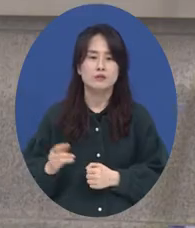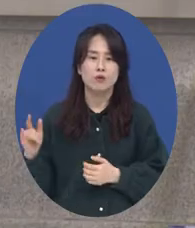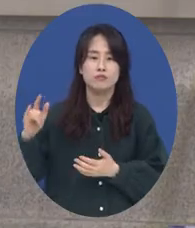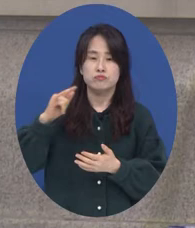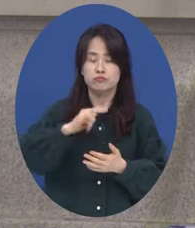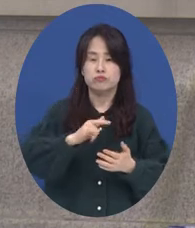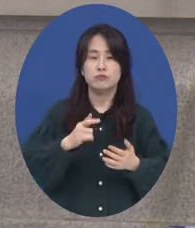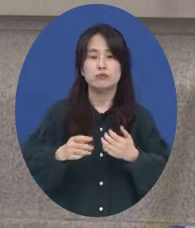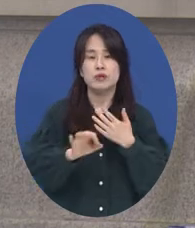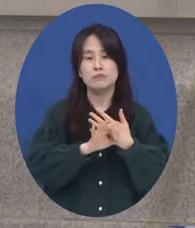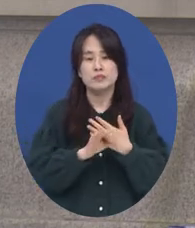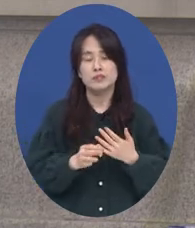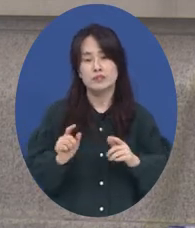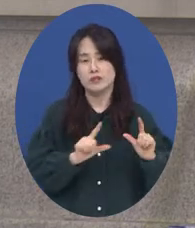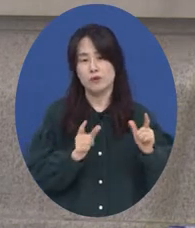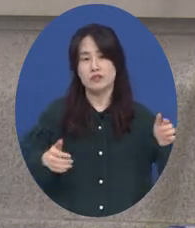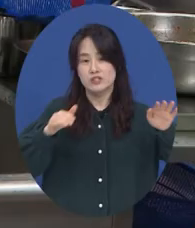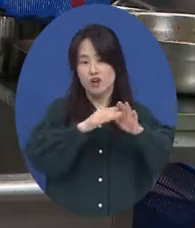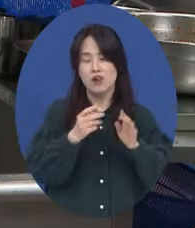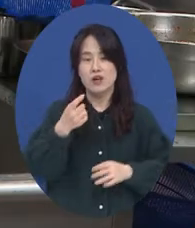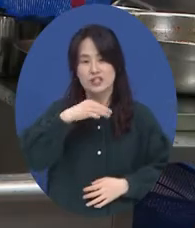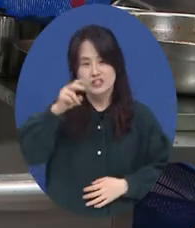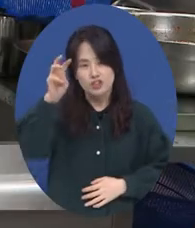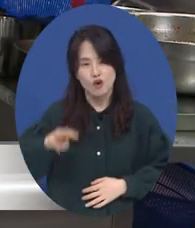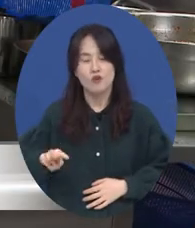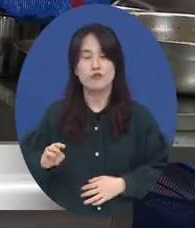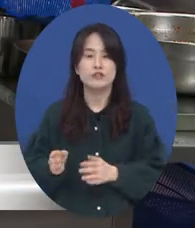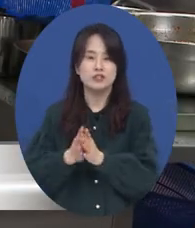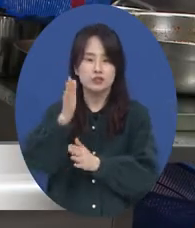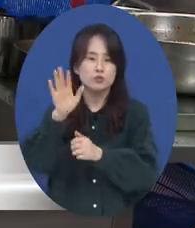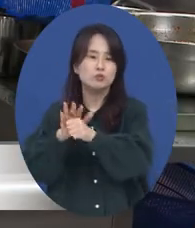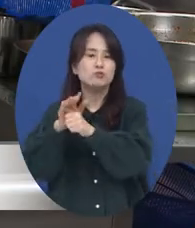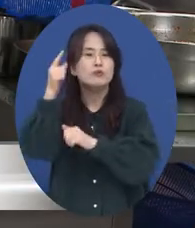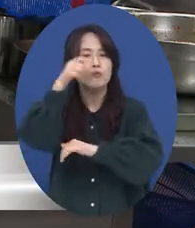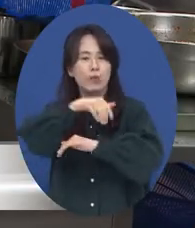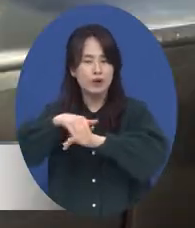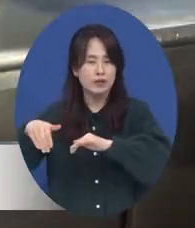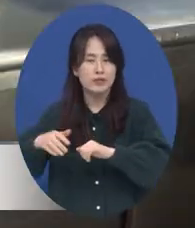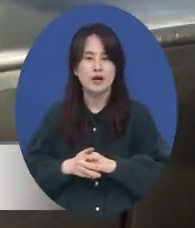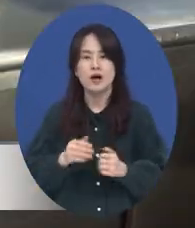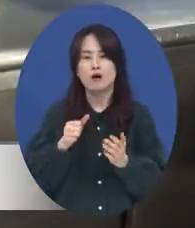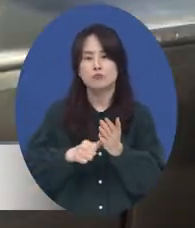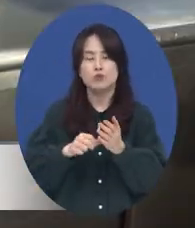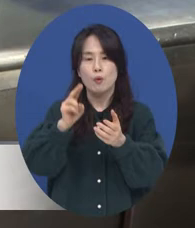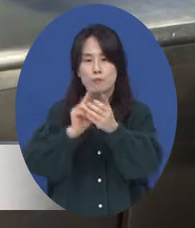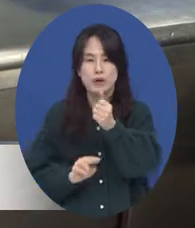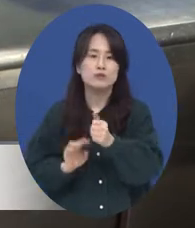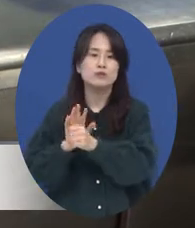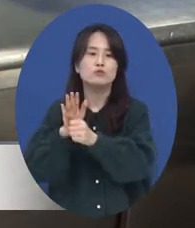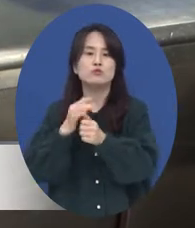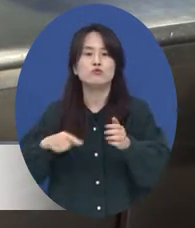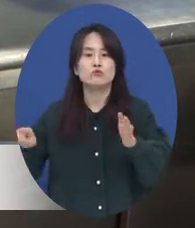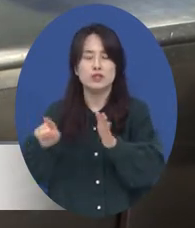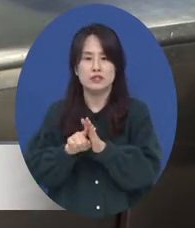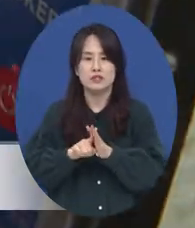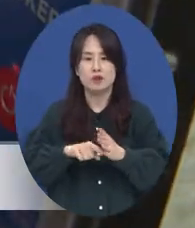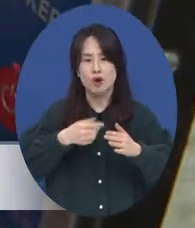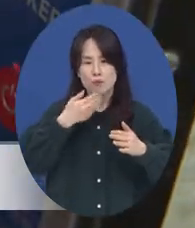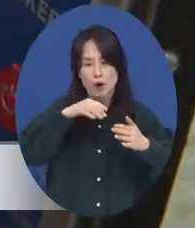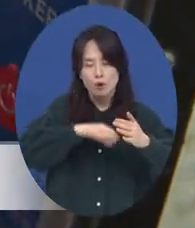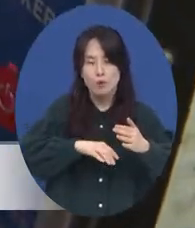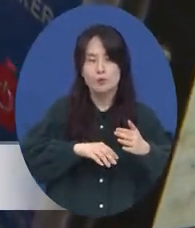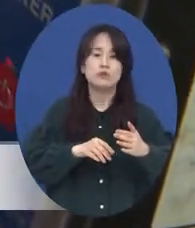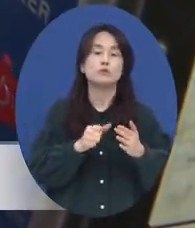있는 이천시 지원에도 나섭니다. 이천 지역 농축산물 판로 지원을 위해 구내식당 식재료를 이천 상품으로